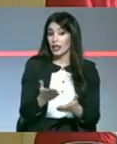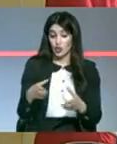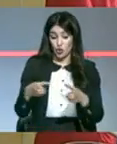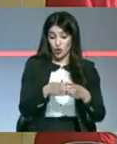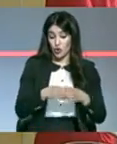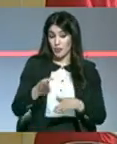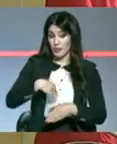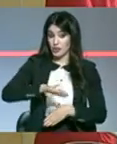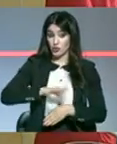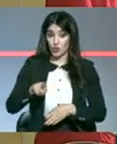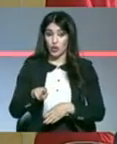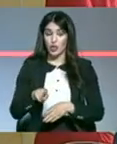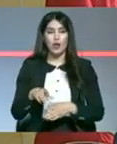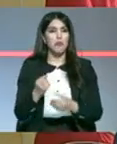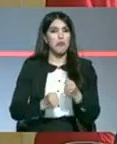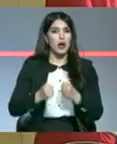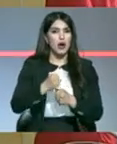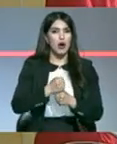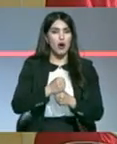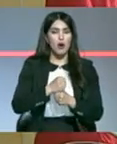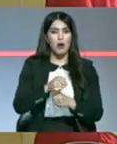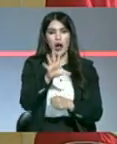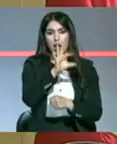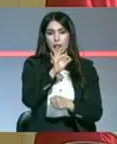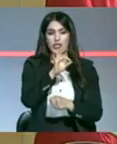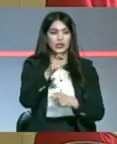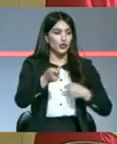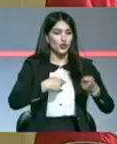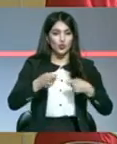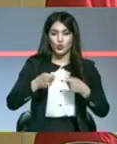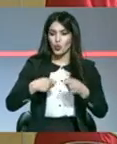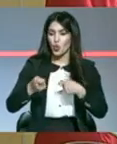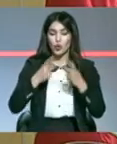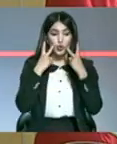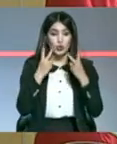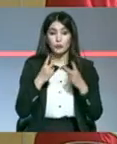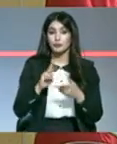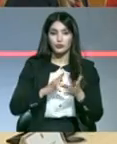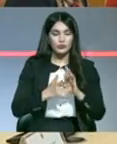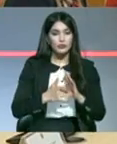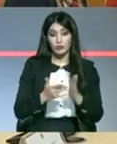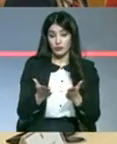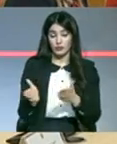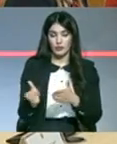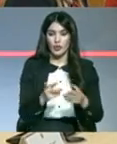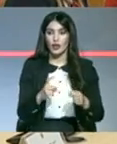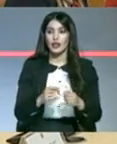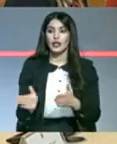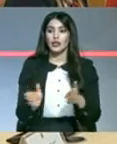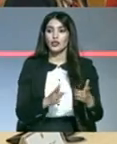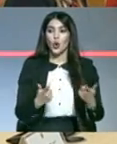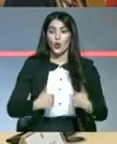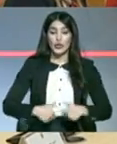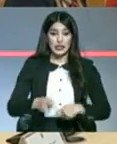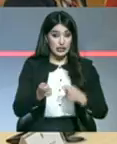تكون فيه تقريبا خمسين سوق جمله وتفصيلا الحركات وفقا وزاره